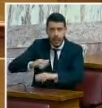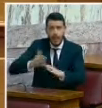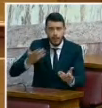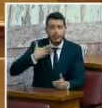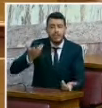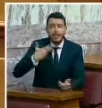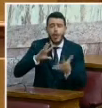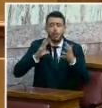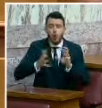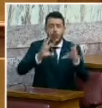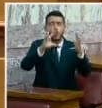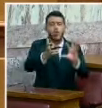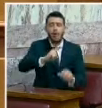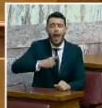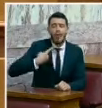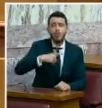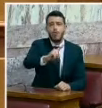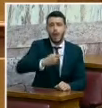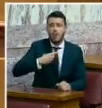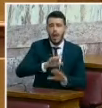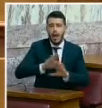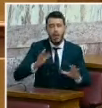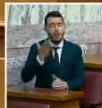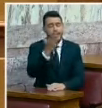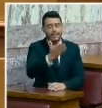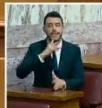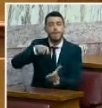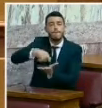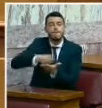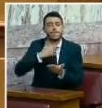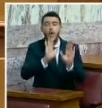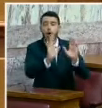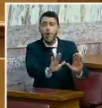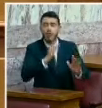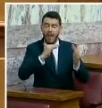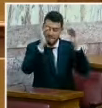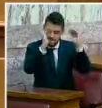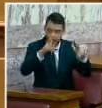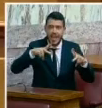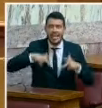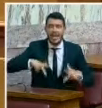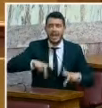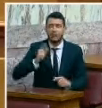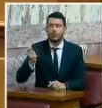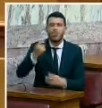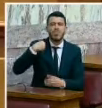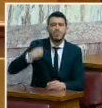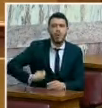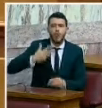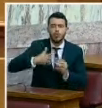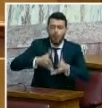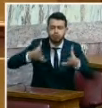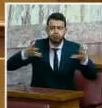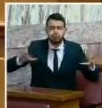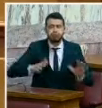αυτό. Μείνετε εσείς λοιπόν με αυτή τη φορολογία, μείνετε με το μεγάλο κράτος, μείνετε με τα πελατειακά σας ρουσφέτια, μείνετε